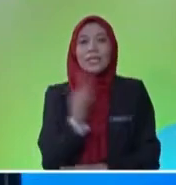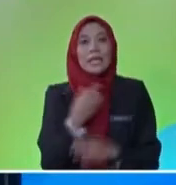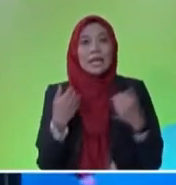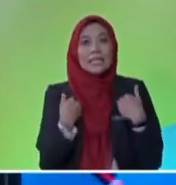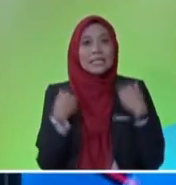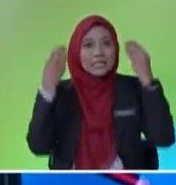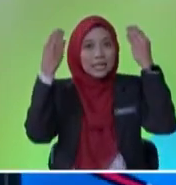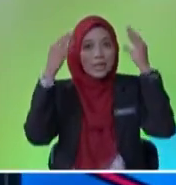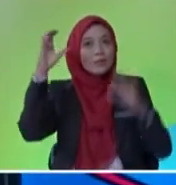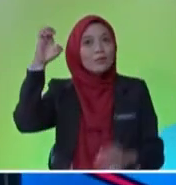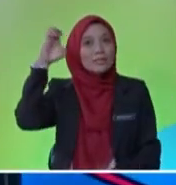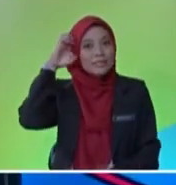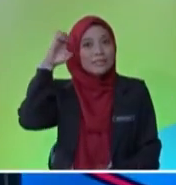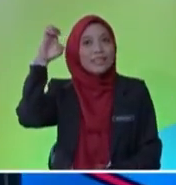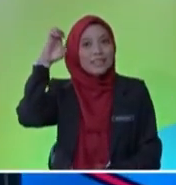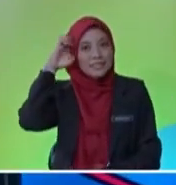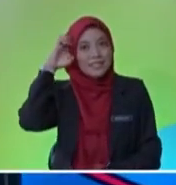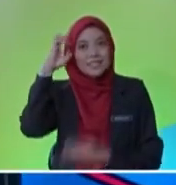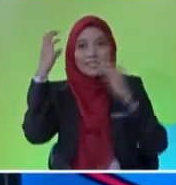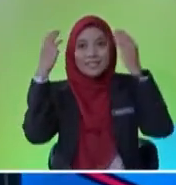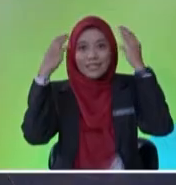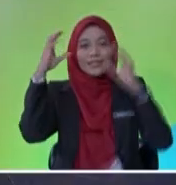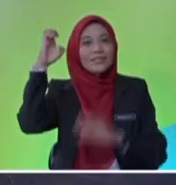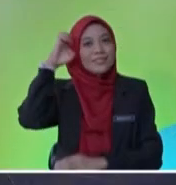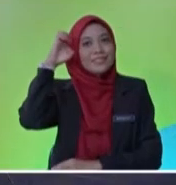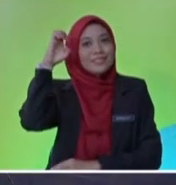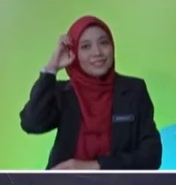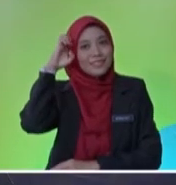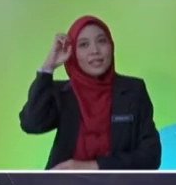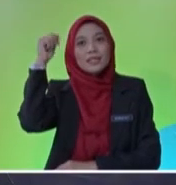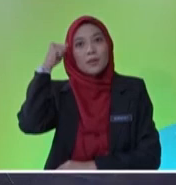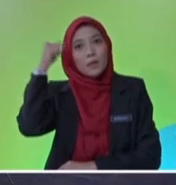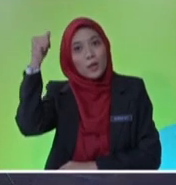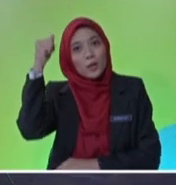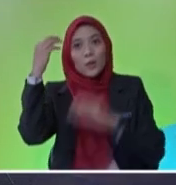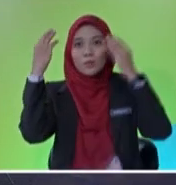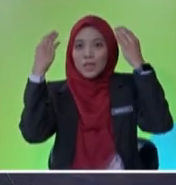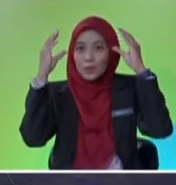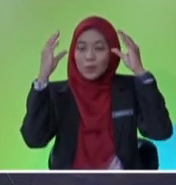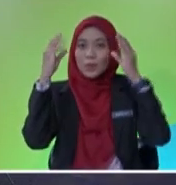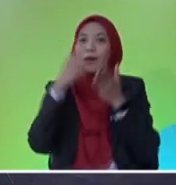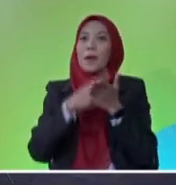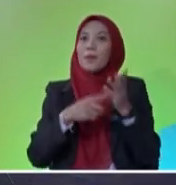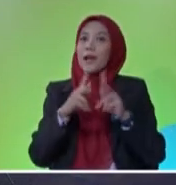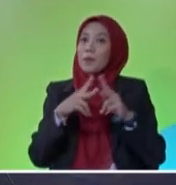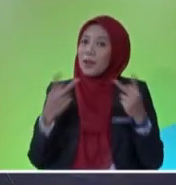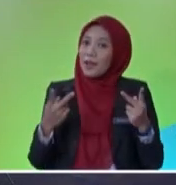Ahmad Zaini atau lebih mesra dengan Panggilan saya guys Zaini Assalamualaikum Teguh Waalaikumsalam Mira